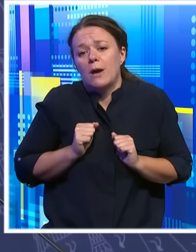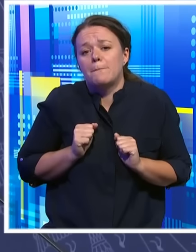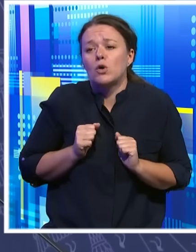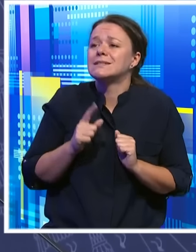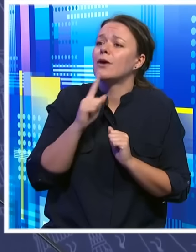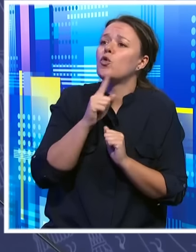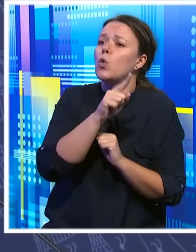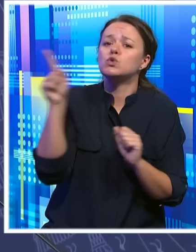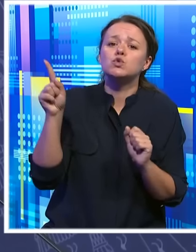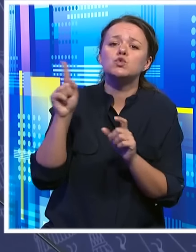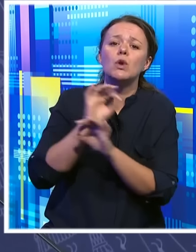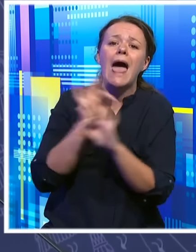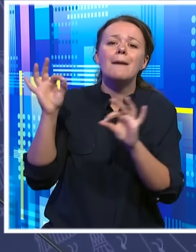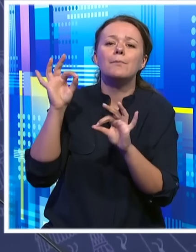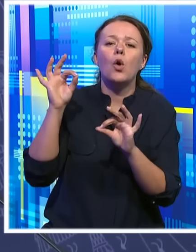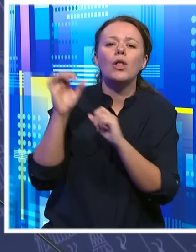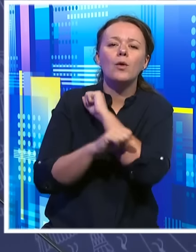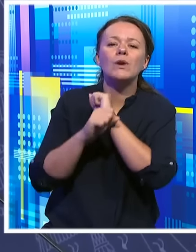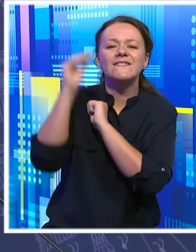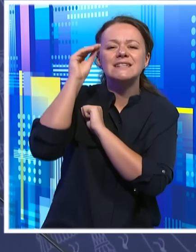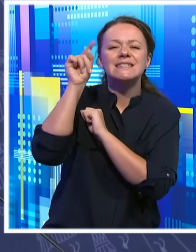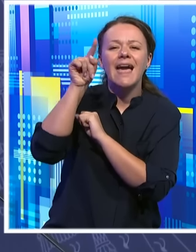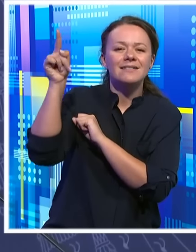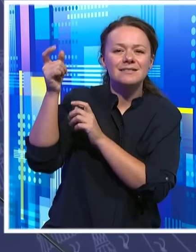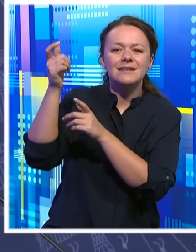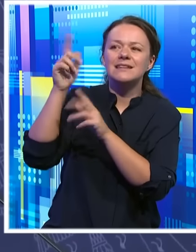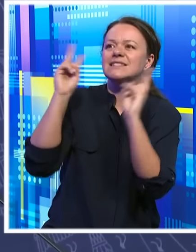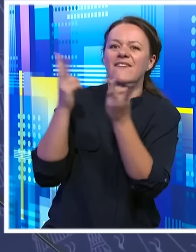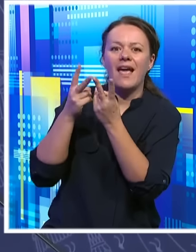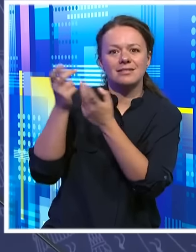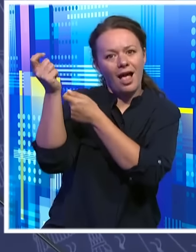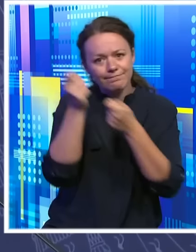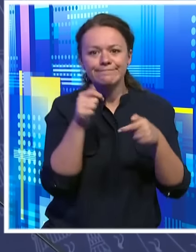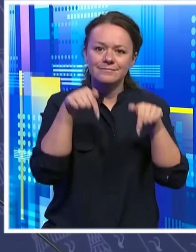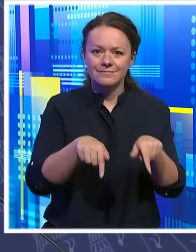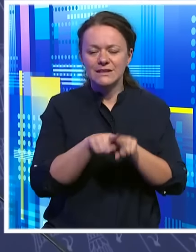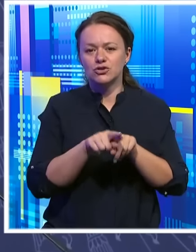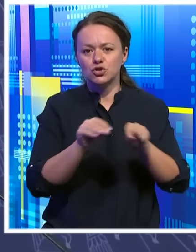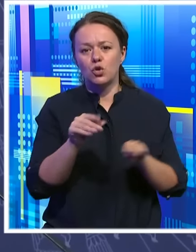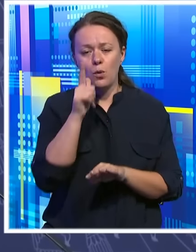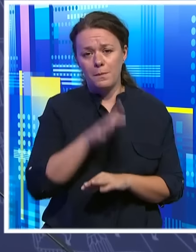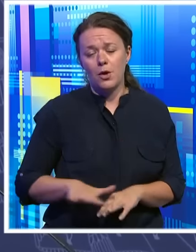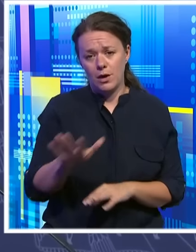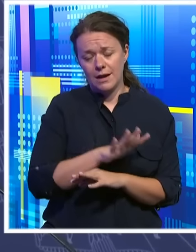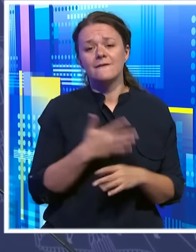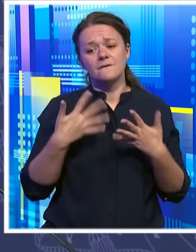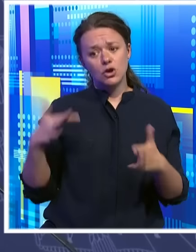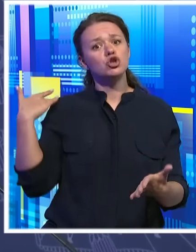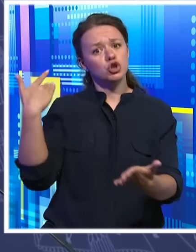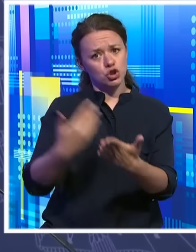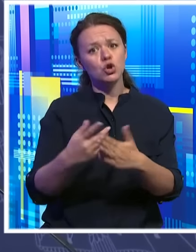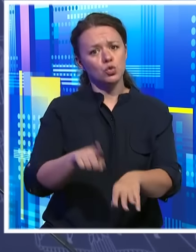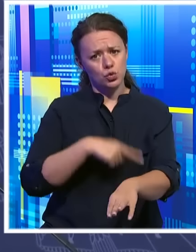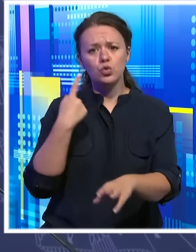najbolje univerzitete u Beograd i sveta. Mi vodimo već dugo pregovore sa